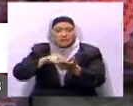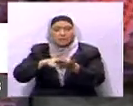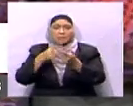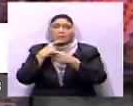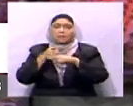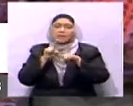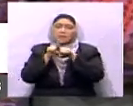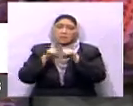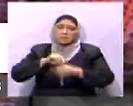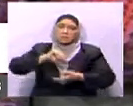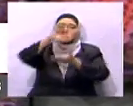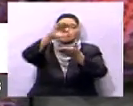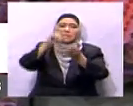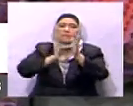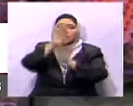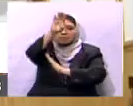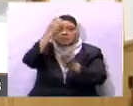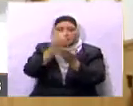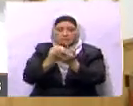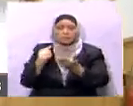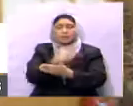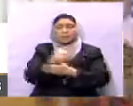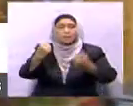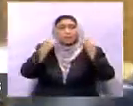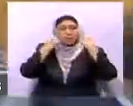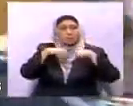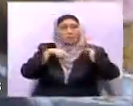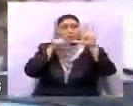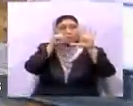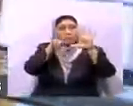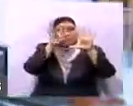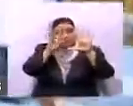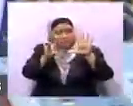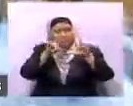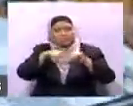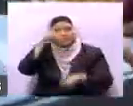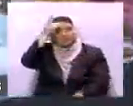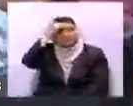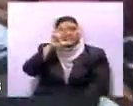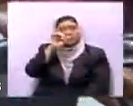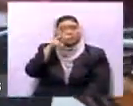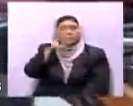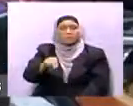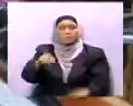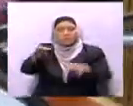ekonomi kita yang agak kuat, 5.8. Datuk Lokman menerangkan situasi ekonomi